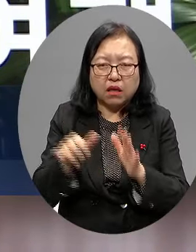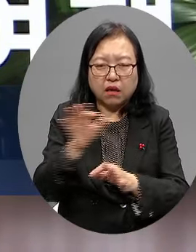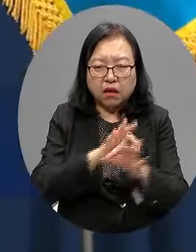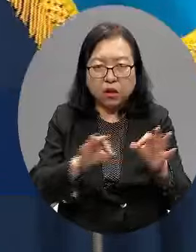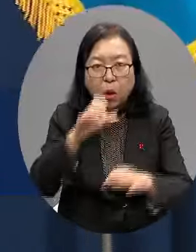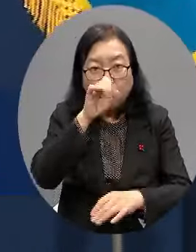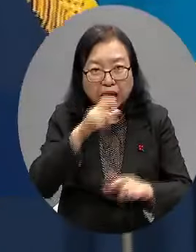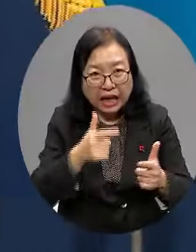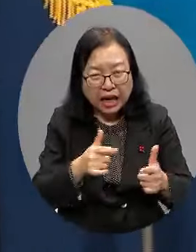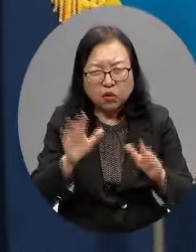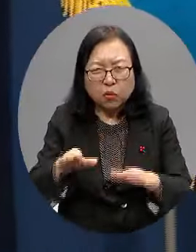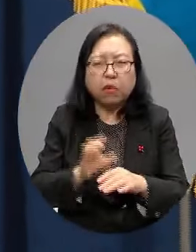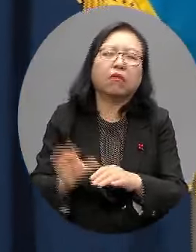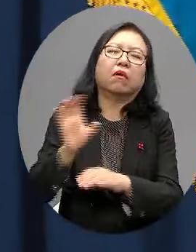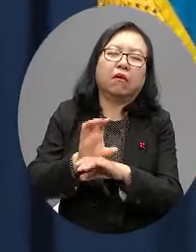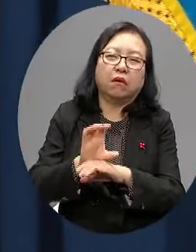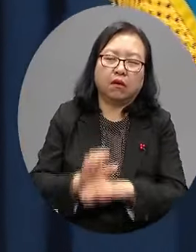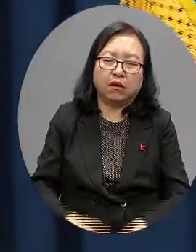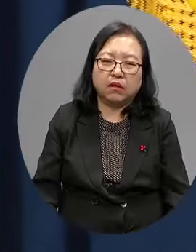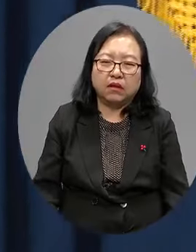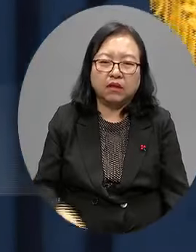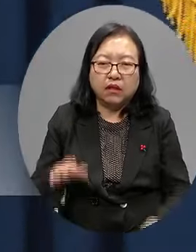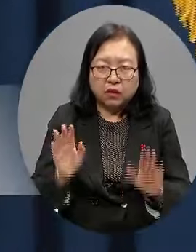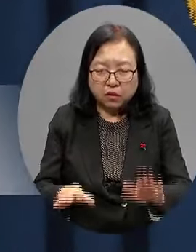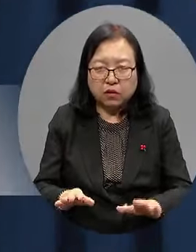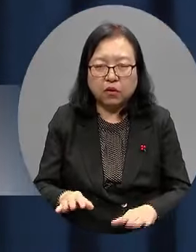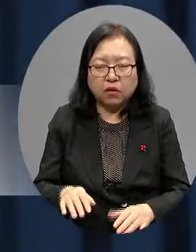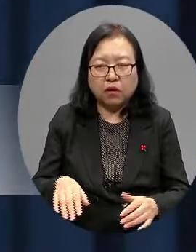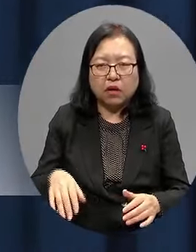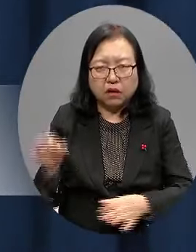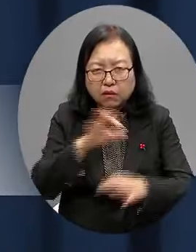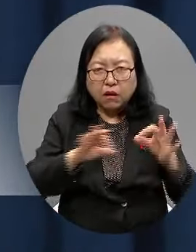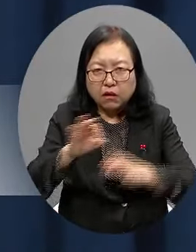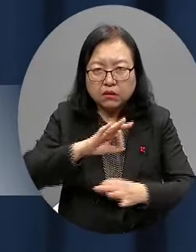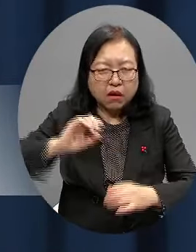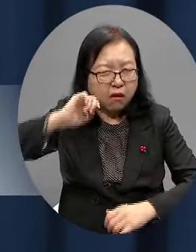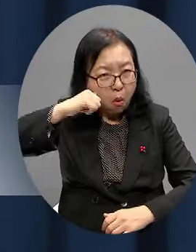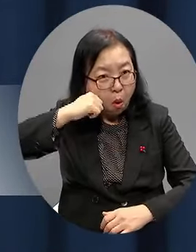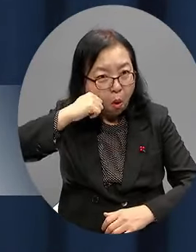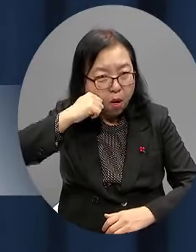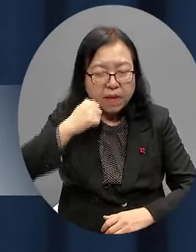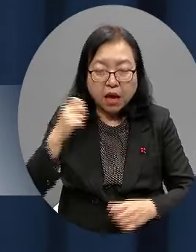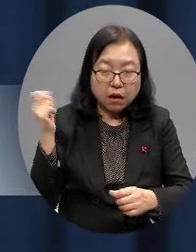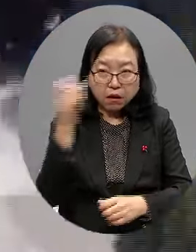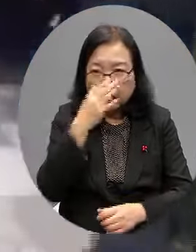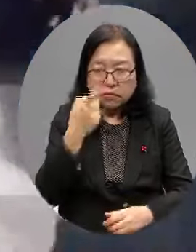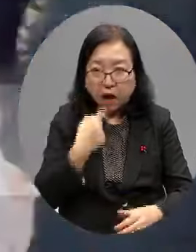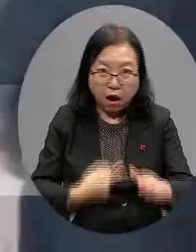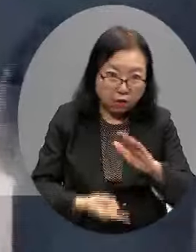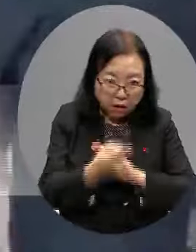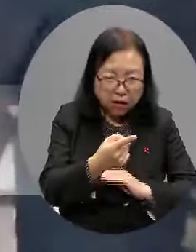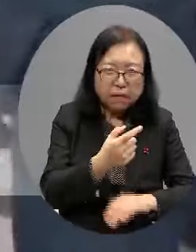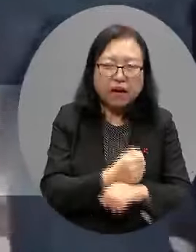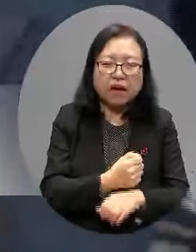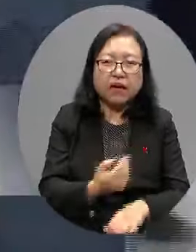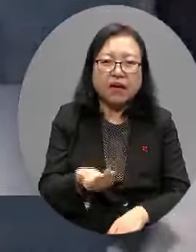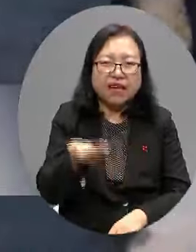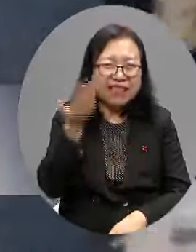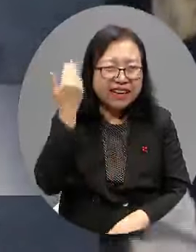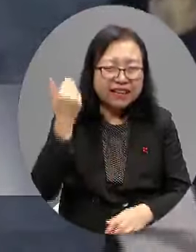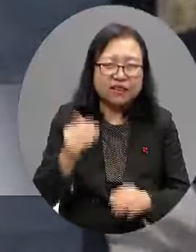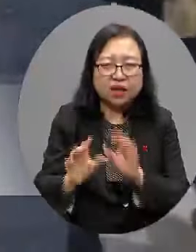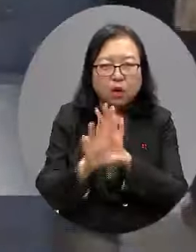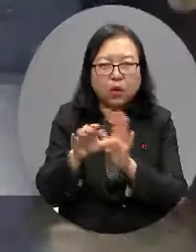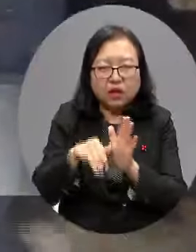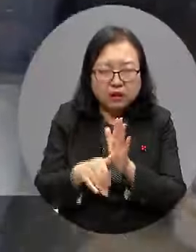건 했죠. 안 그래도 깊어지고 있는 불황을 난데없는 계엄 선포가 과거 탄핵이나 코로나 때보다